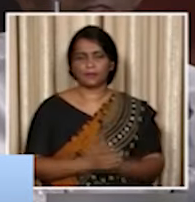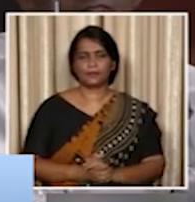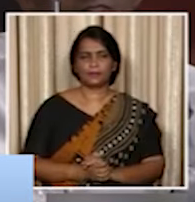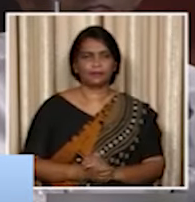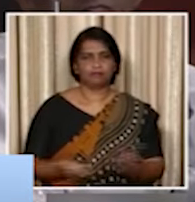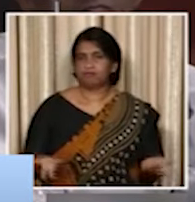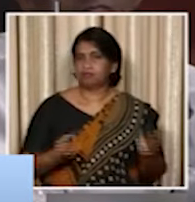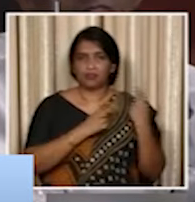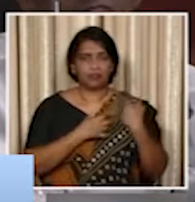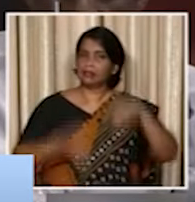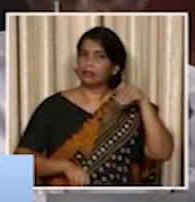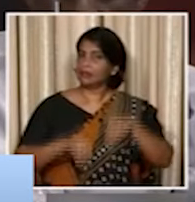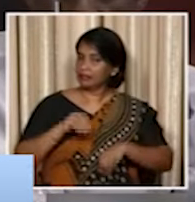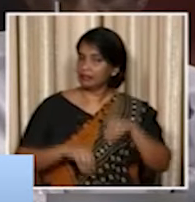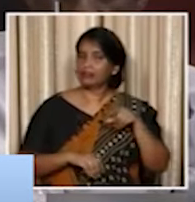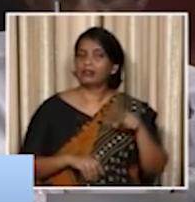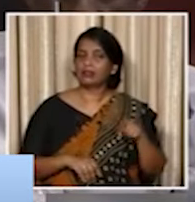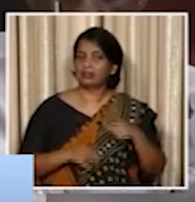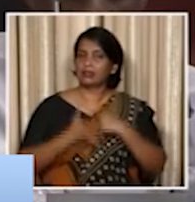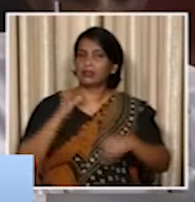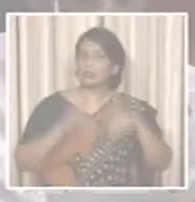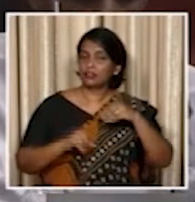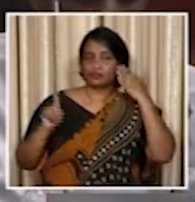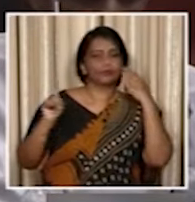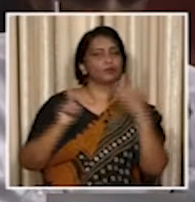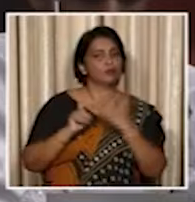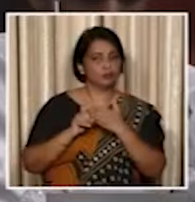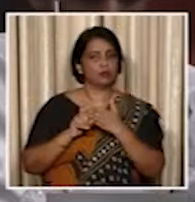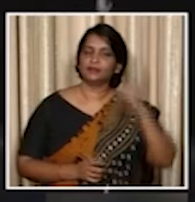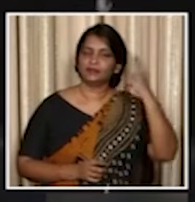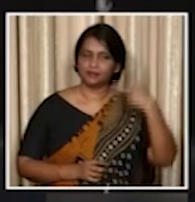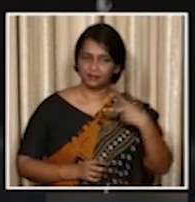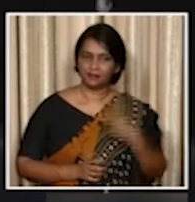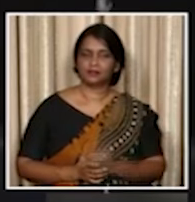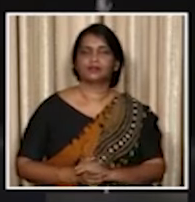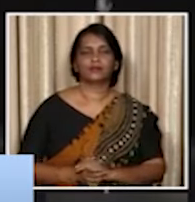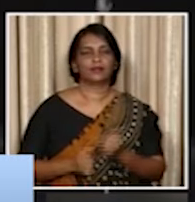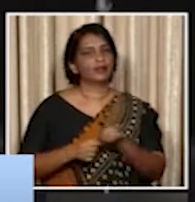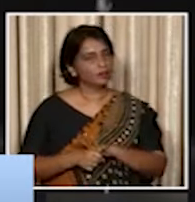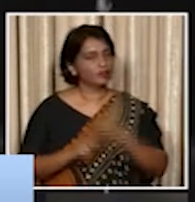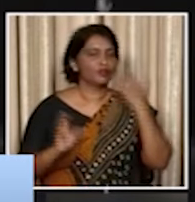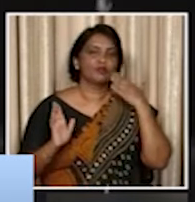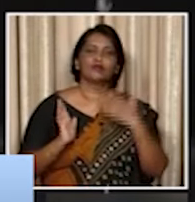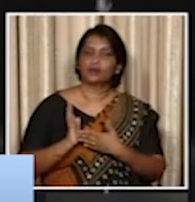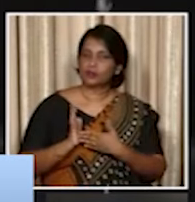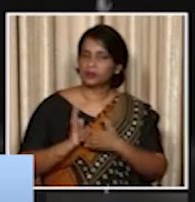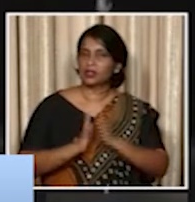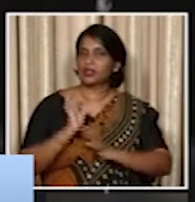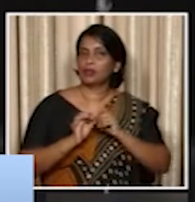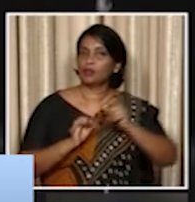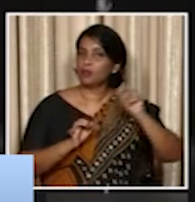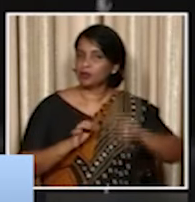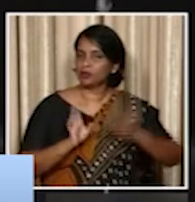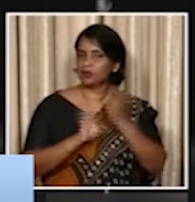කිසිම වගකීමක් නැතුව දේශපාලනය අරමුණු කරගෙන තමයි මේ වැඩ කටයුතු කරන්නේ. කොවිඩ් 19 සම්බන්ධයෙන් අමාත්‍ය මණ්ඩලය විසින්